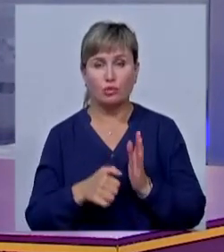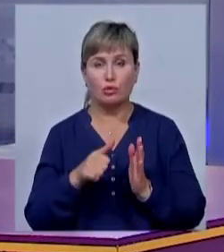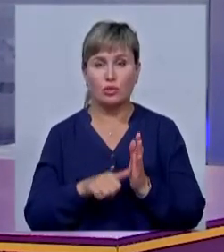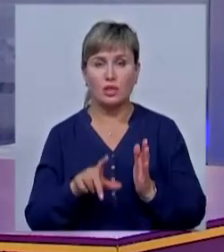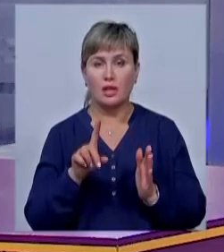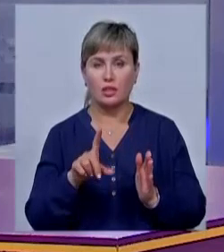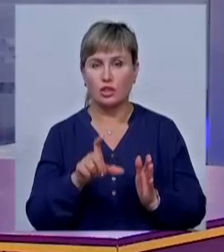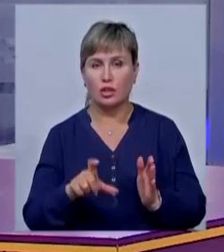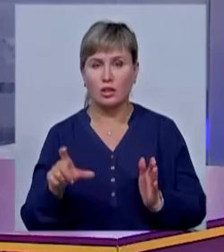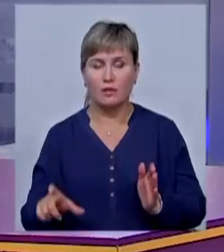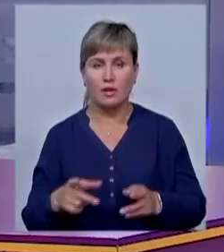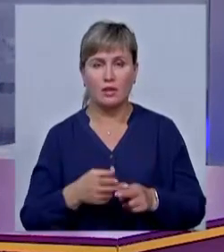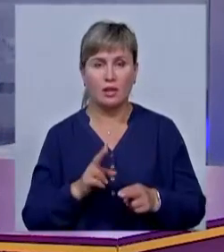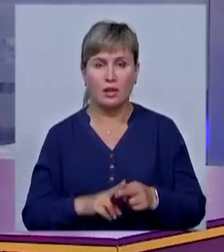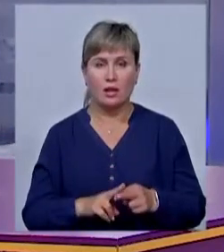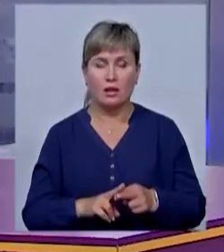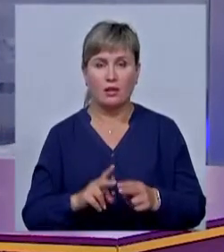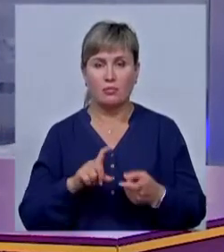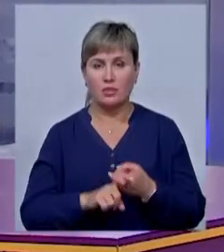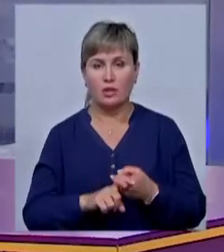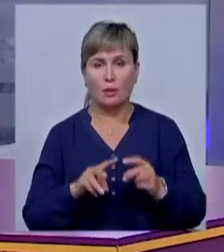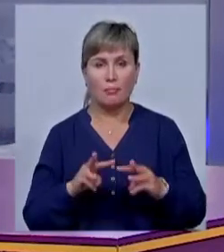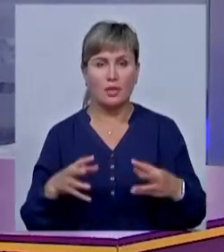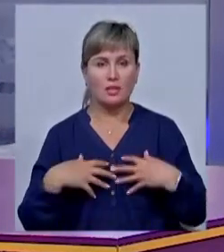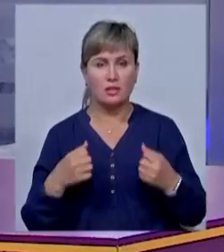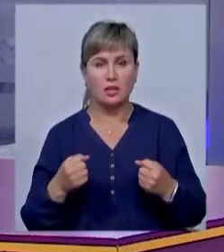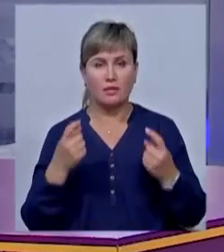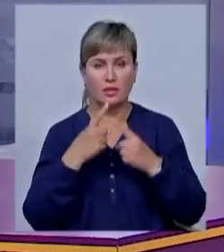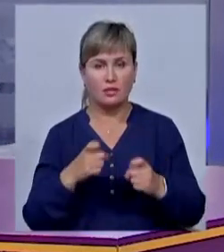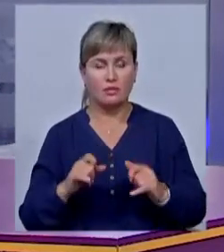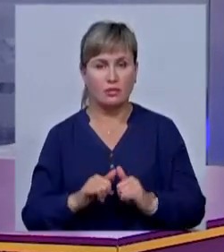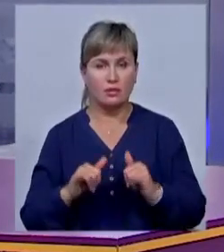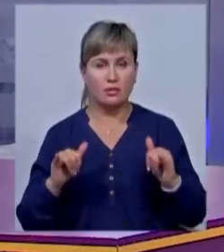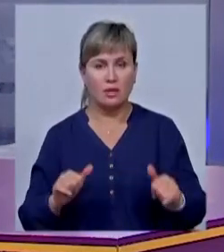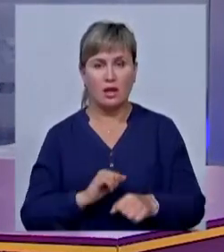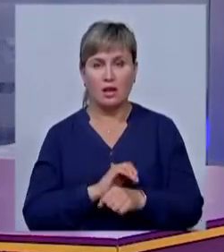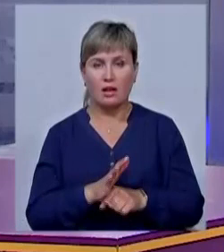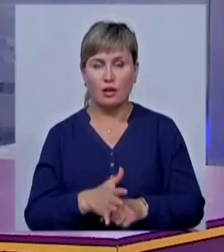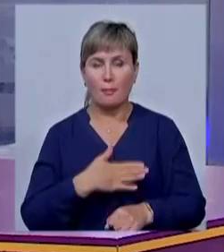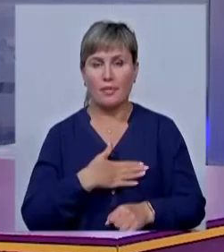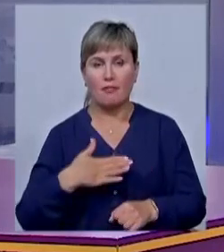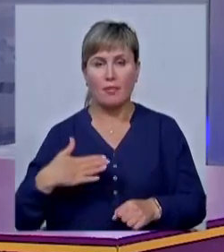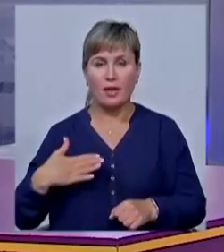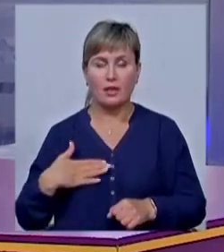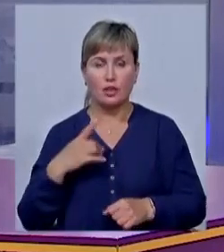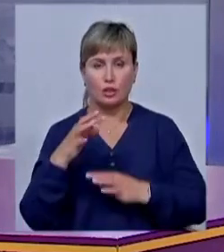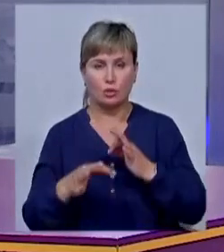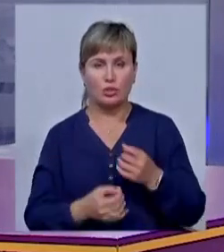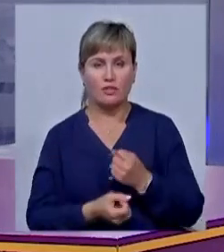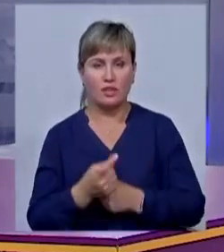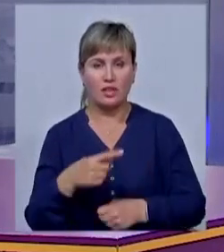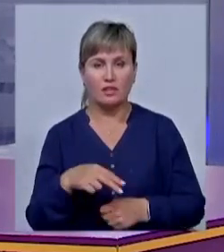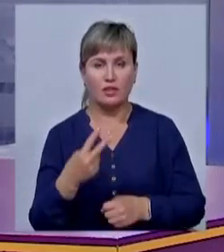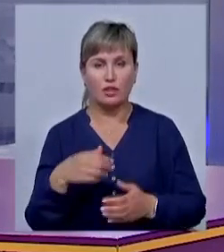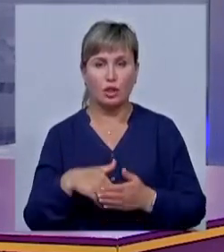661 человек. На этом фоне в Минздраве заявили о приросте числа больных коронавирусной пневмонией. За сутки выявлено